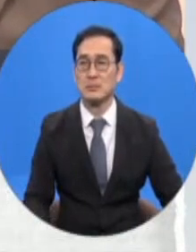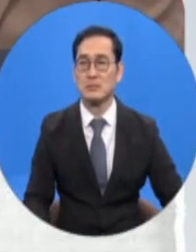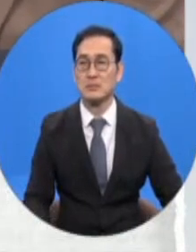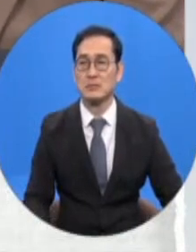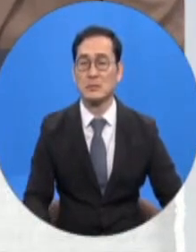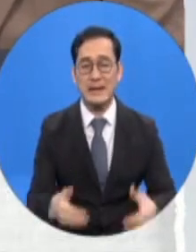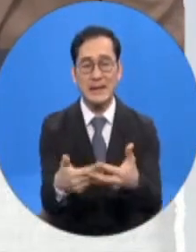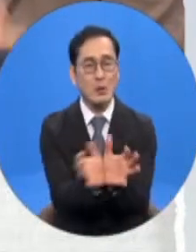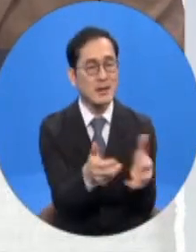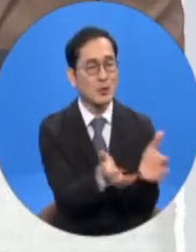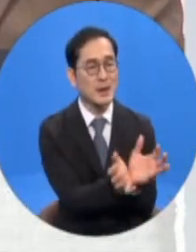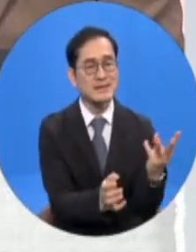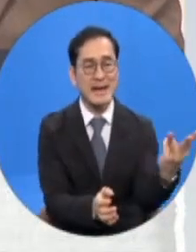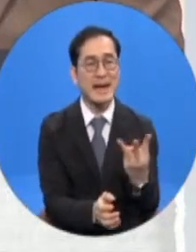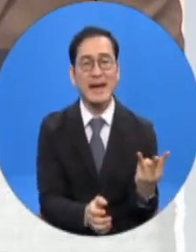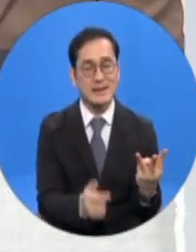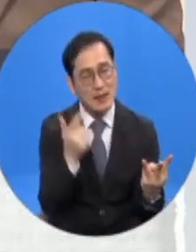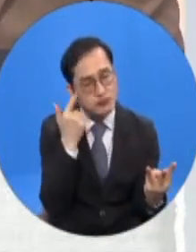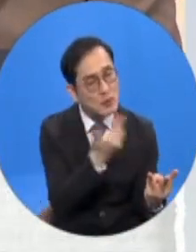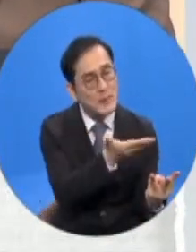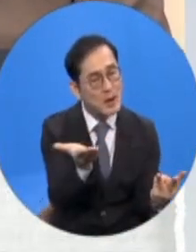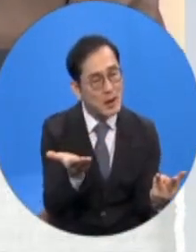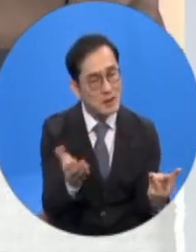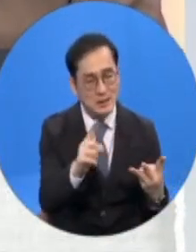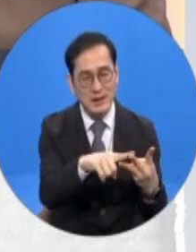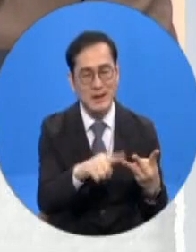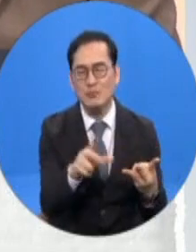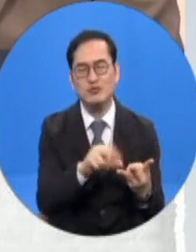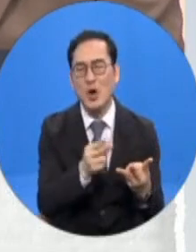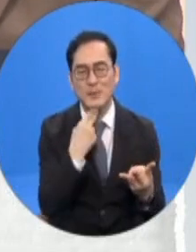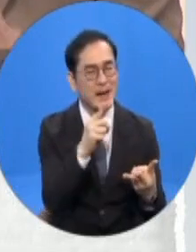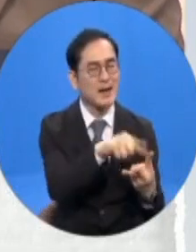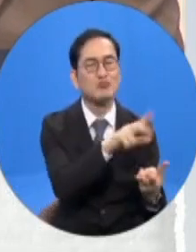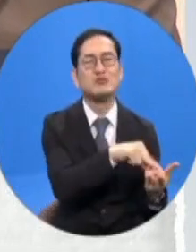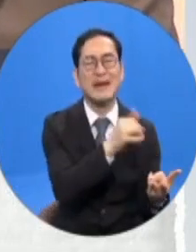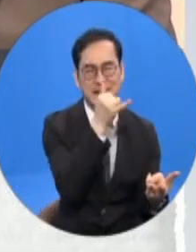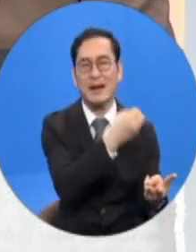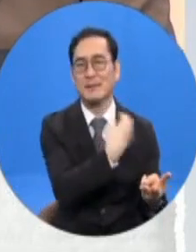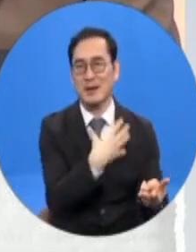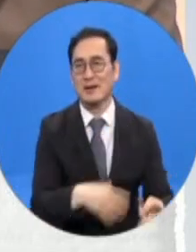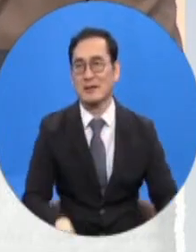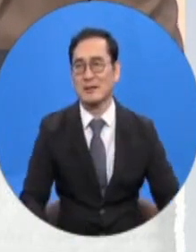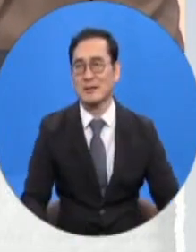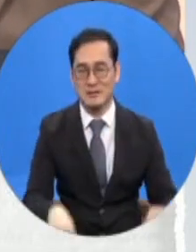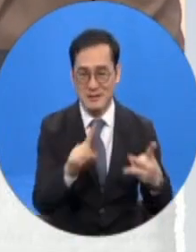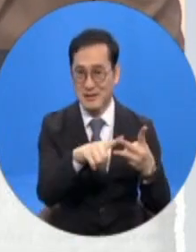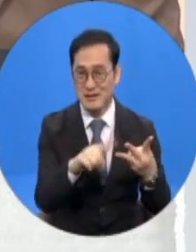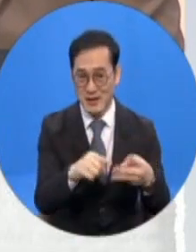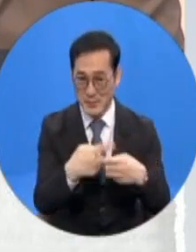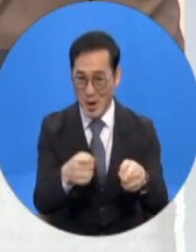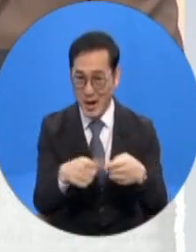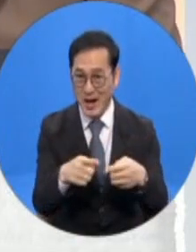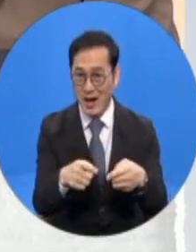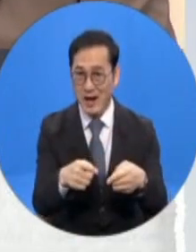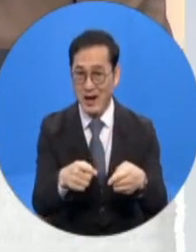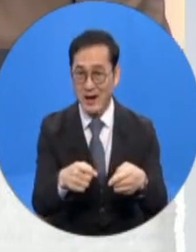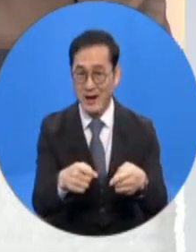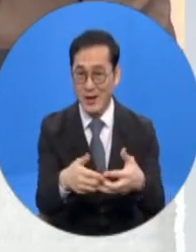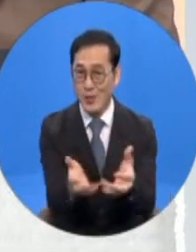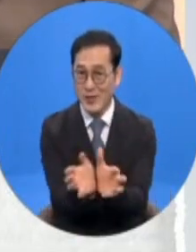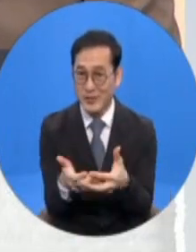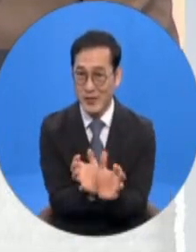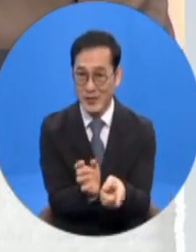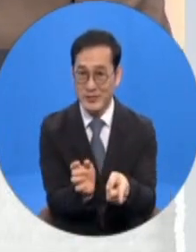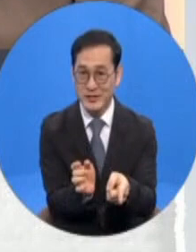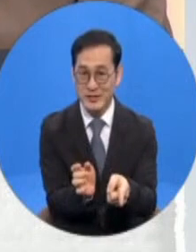그런데 2개와 켈 문제가 없다 1가 키를 문제가있다 이렇게 답변합니다 근데 2개 학회가 다 평가 원의 간부들이 차면 학회 들은